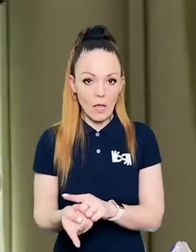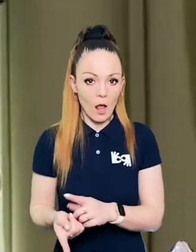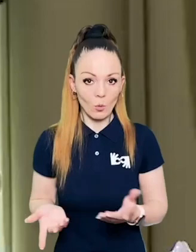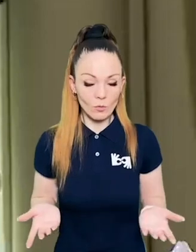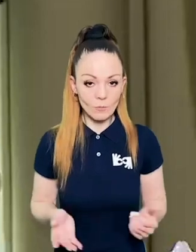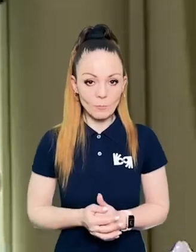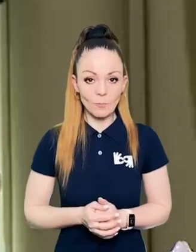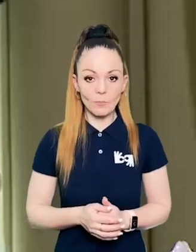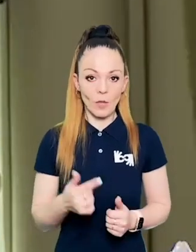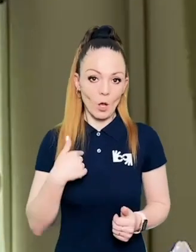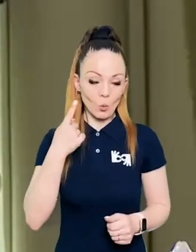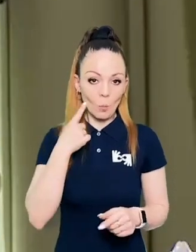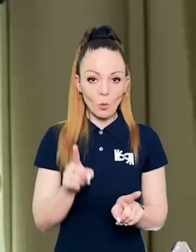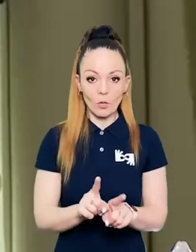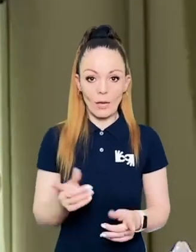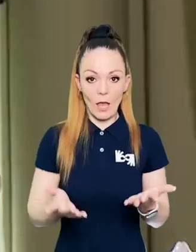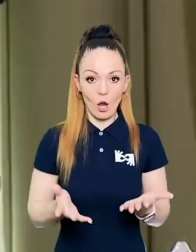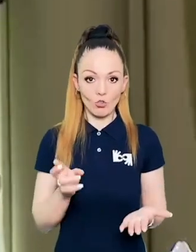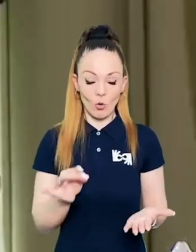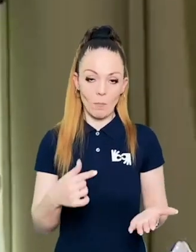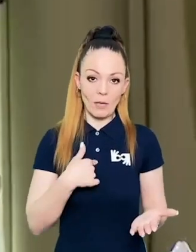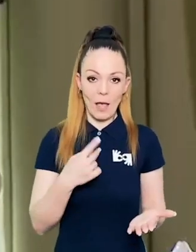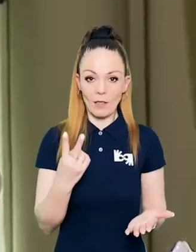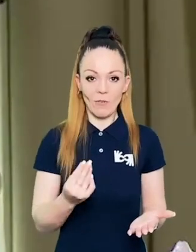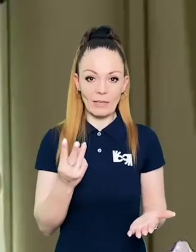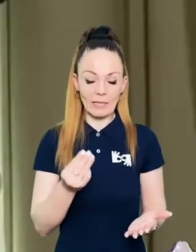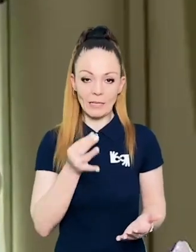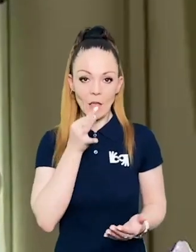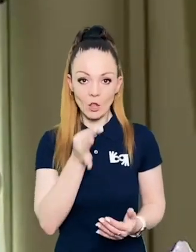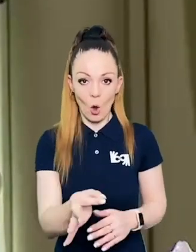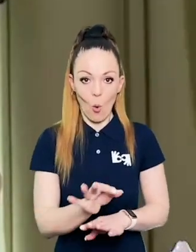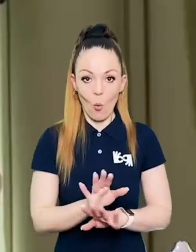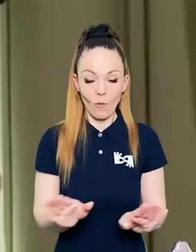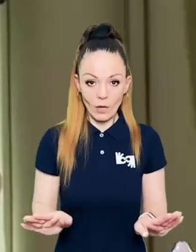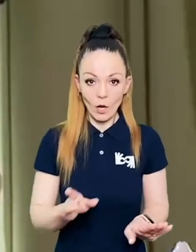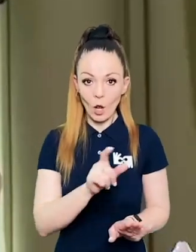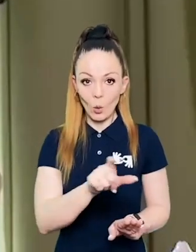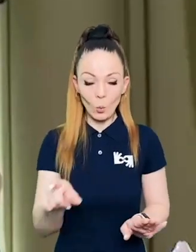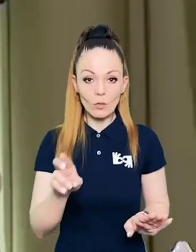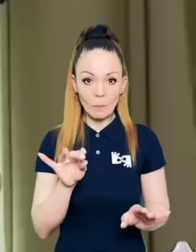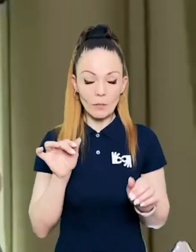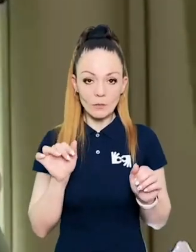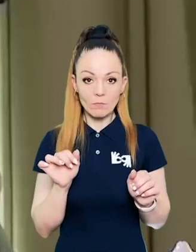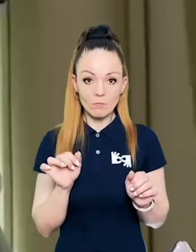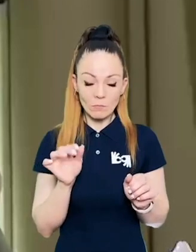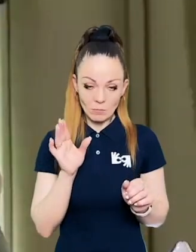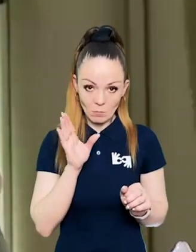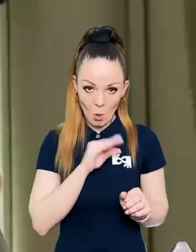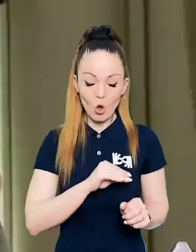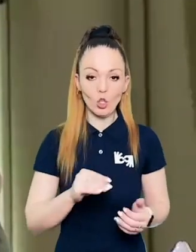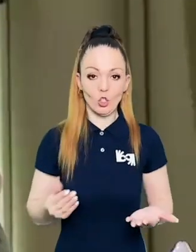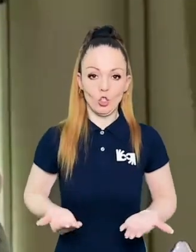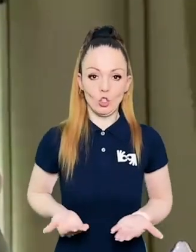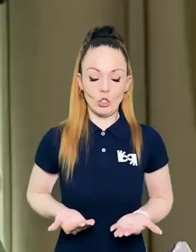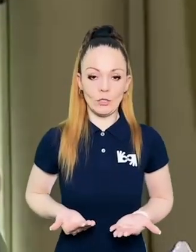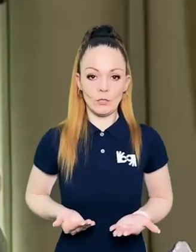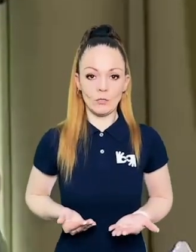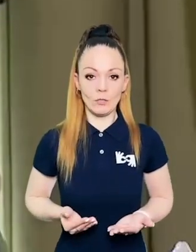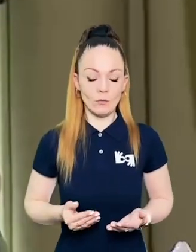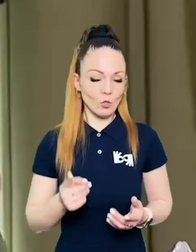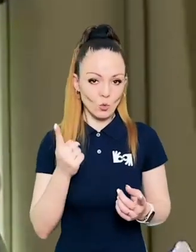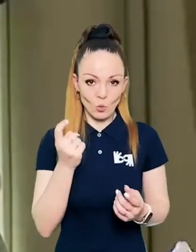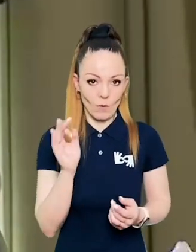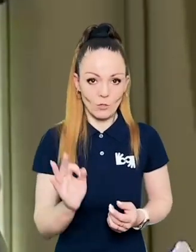нічого не сталося. Тому що я думаю так, що якщо б я 2-3 дні не говорив, люди б змогли з цим жити